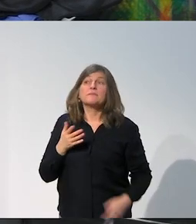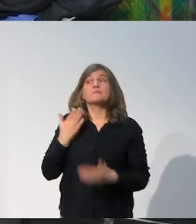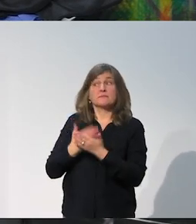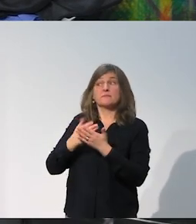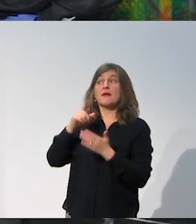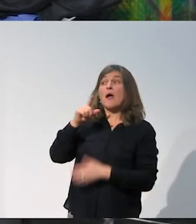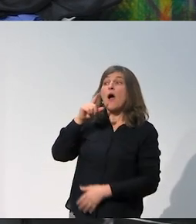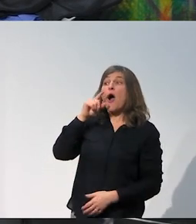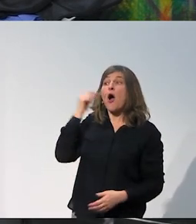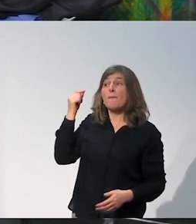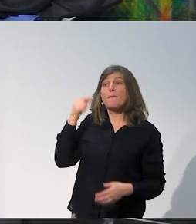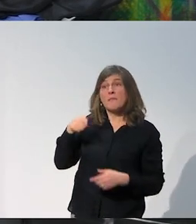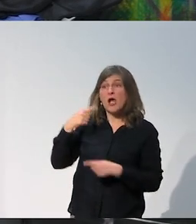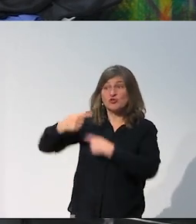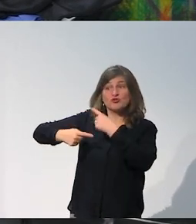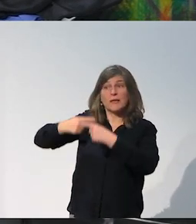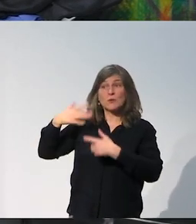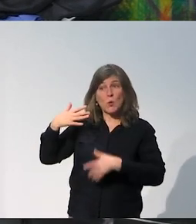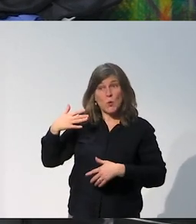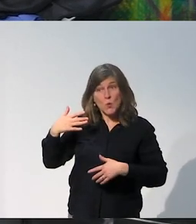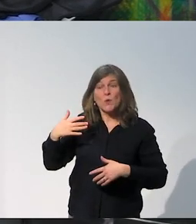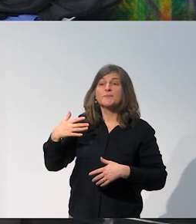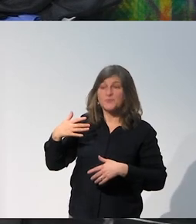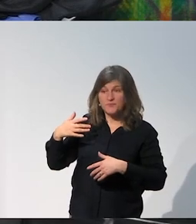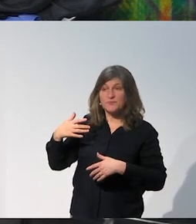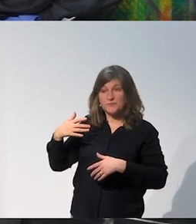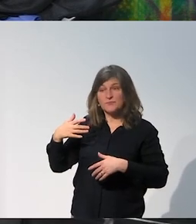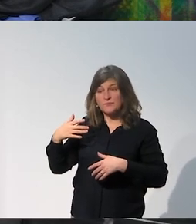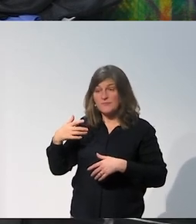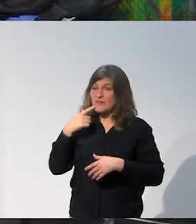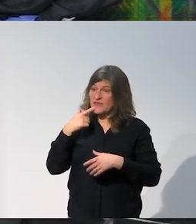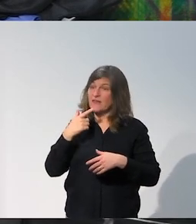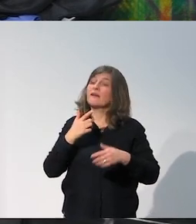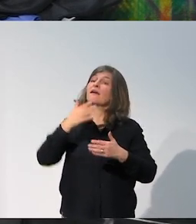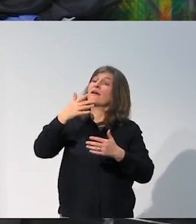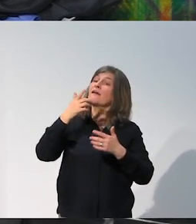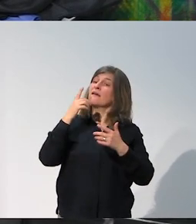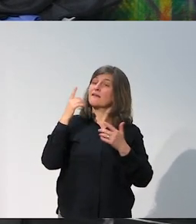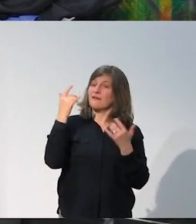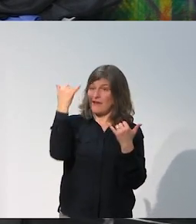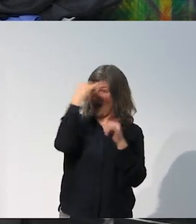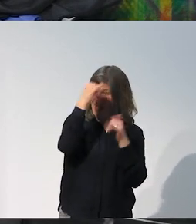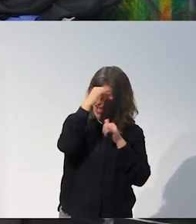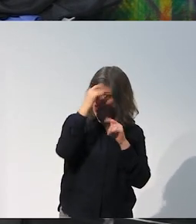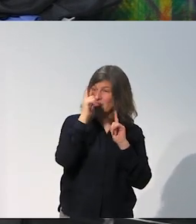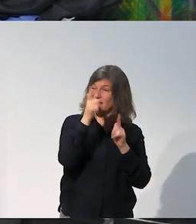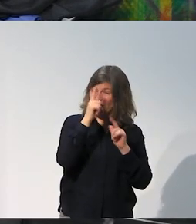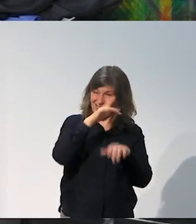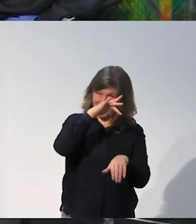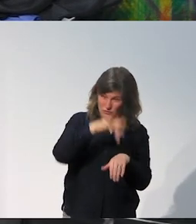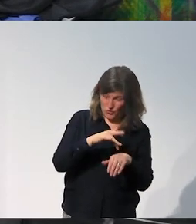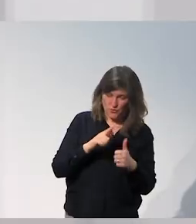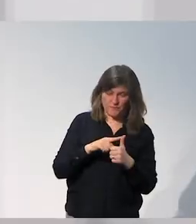ont tiré le gros lot. Hein. Hein, parce que non seulement ils sont partis faire la guerre d'Algérie, mais pour ceux d'entre eux qui étaient issus de cette